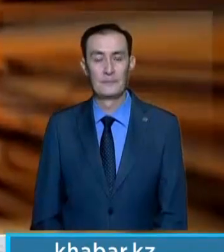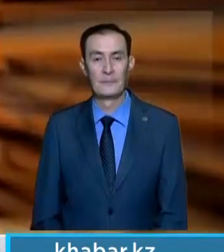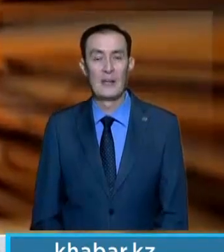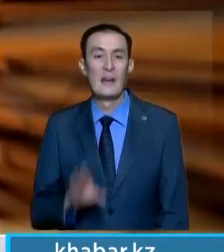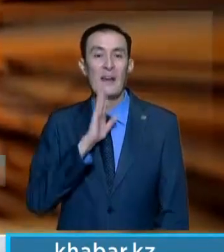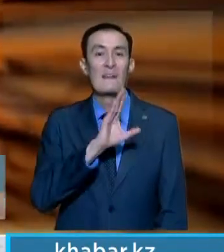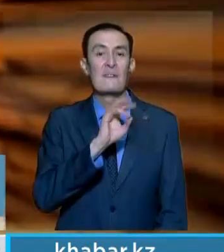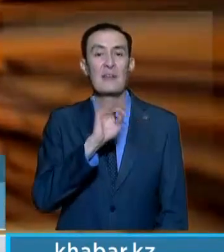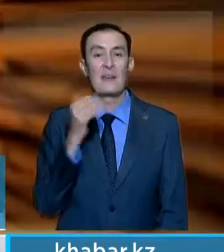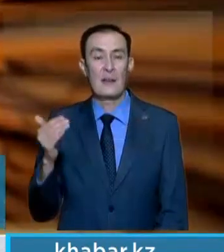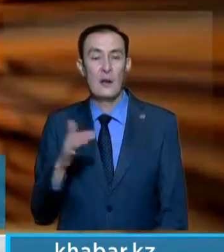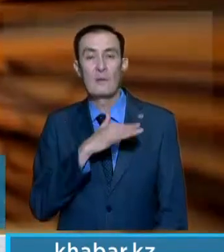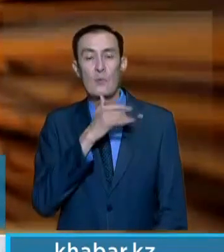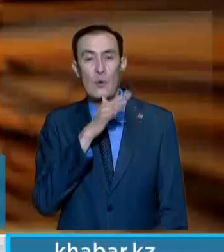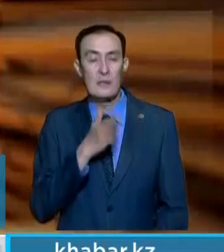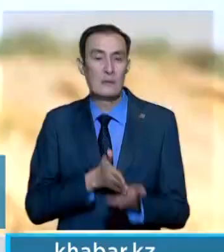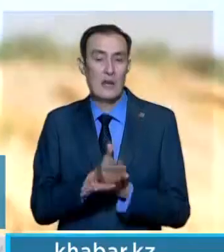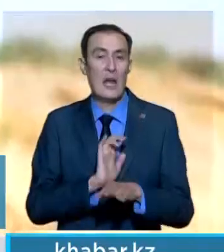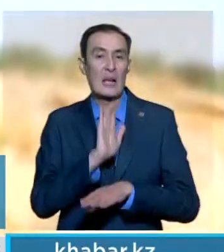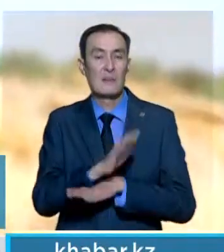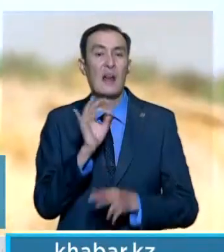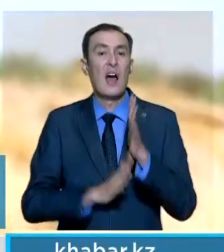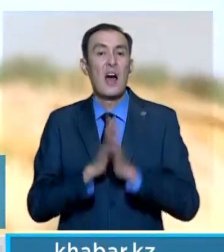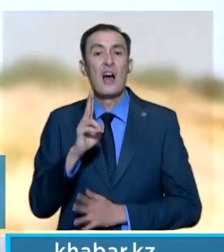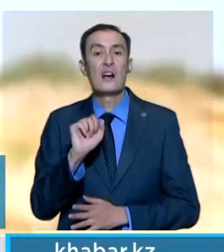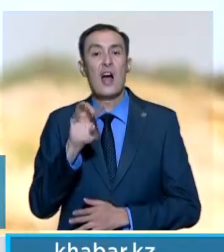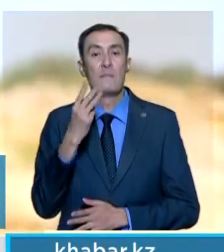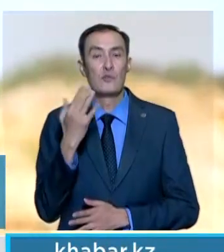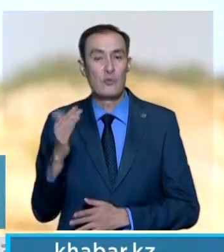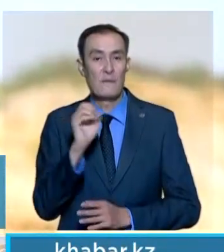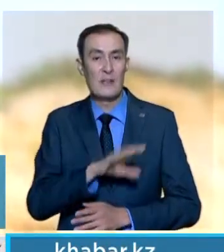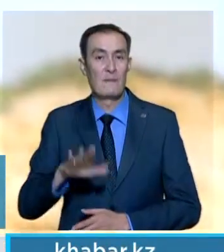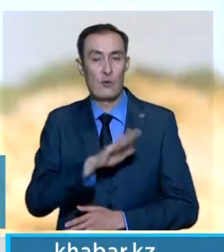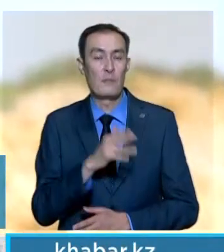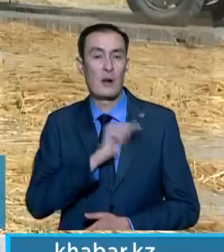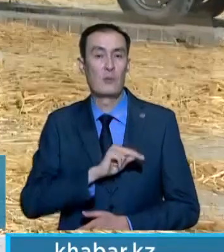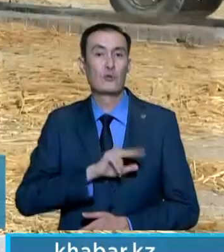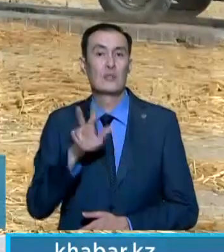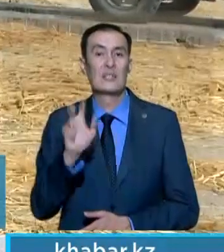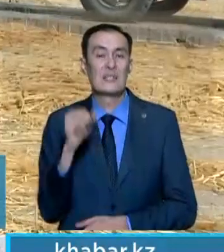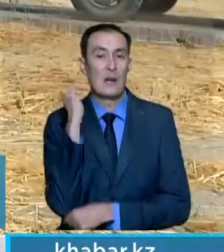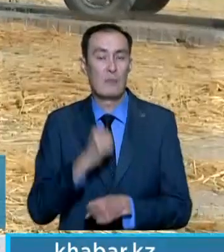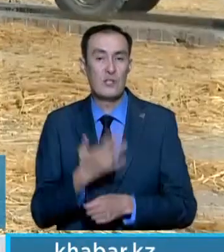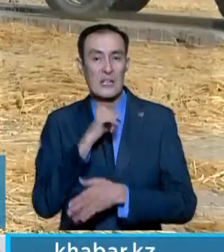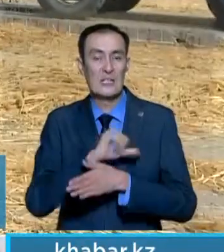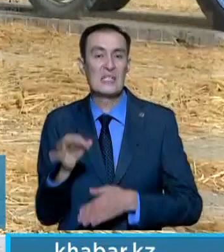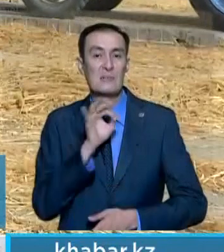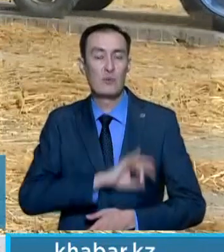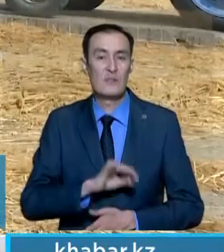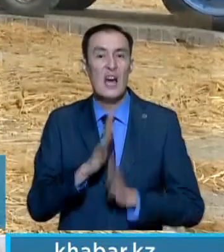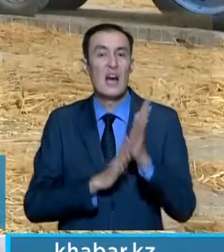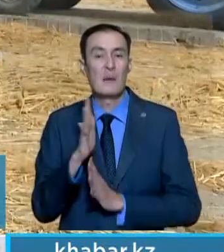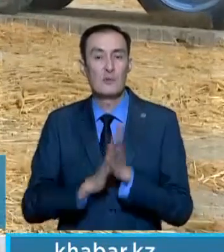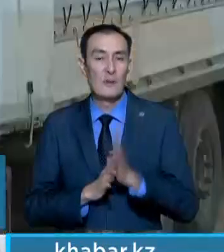Венера Тайлакбаева уже несколько лет занимается экспортом камыша в Европу. У нее в подчинении примерно 300 рабочих. Иностранцы используют